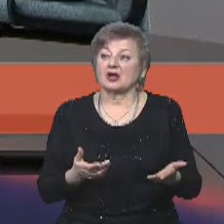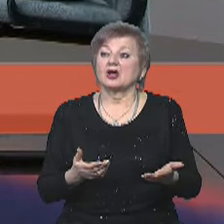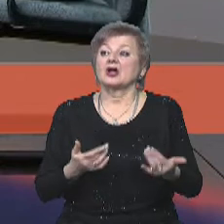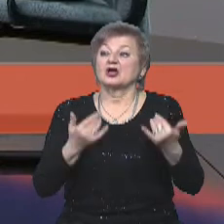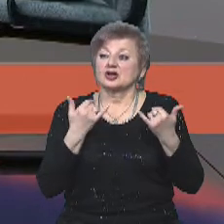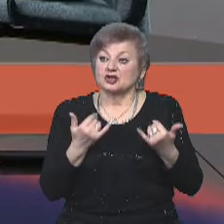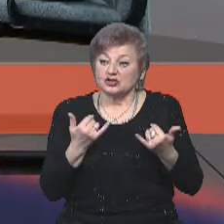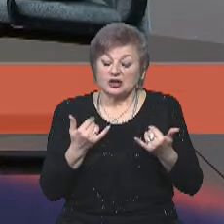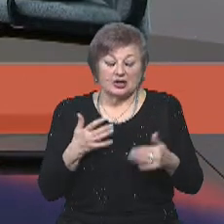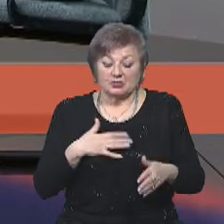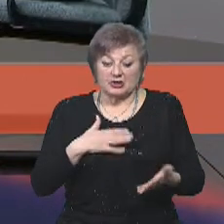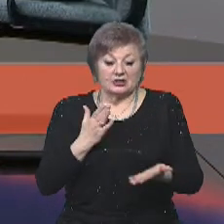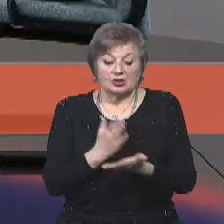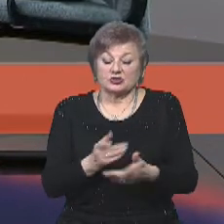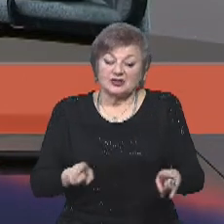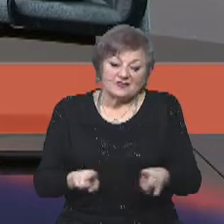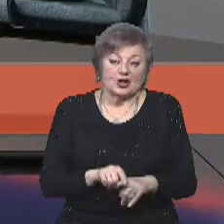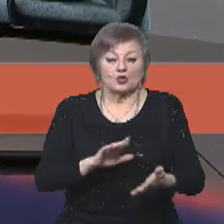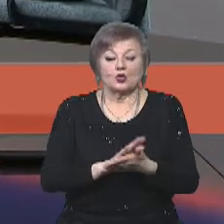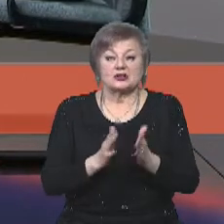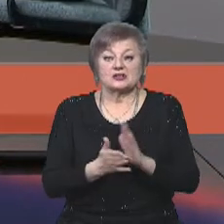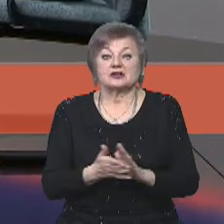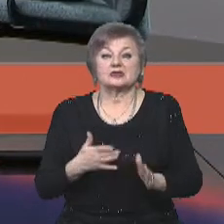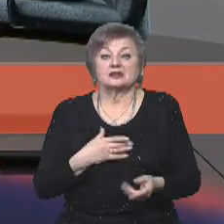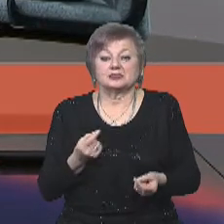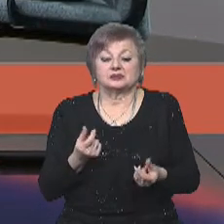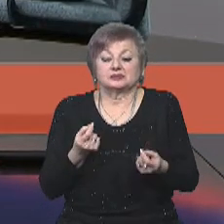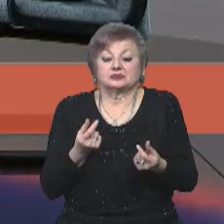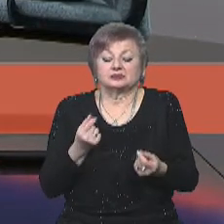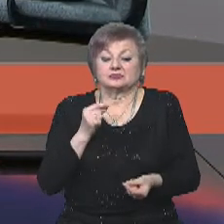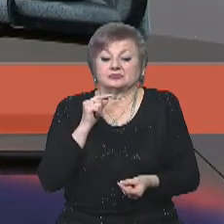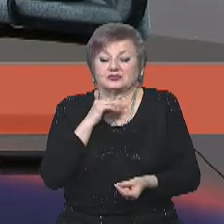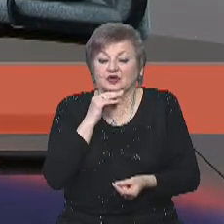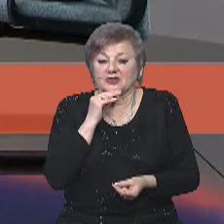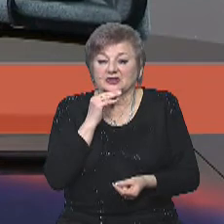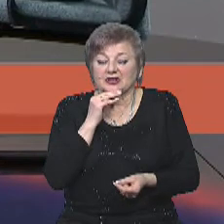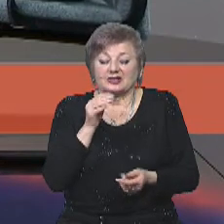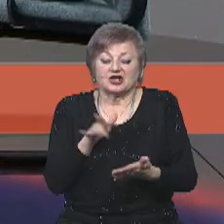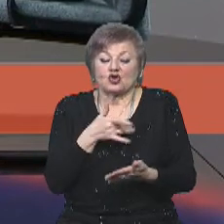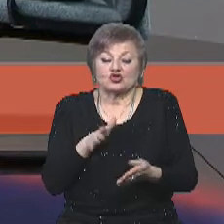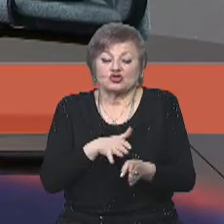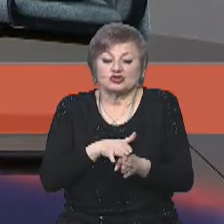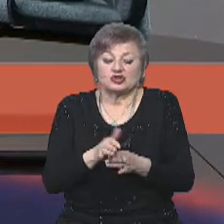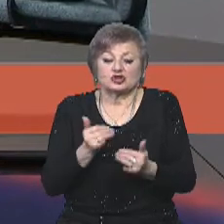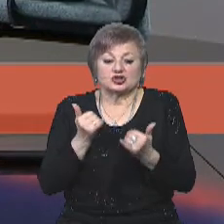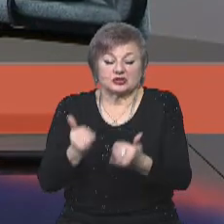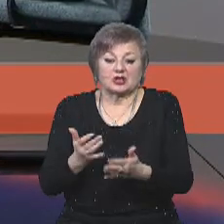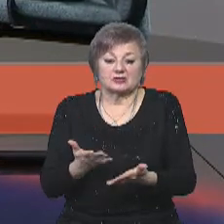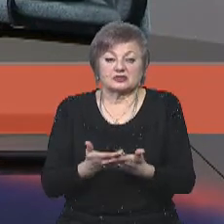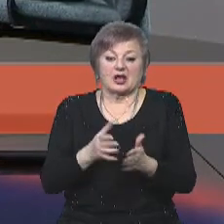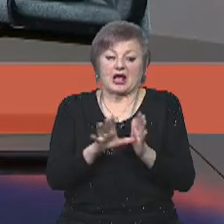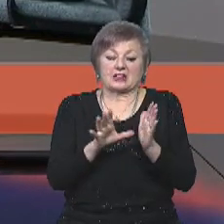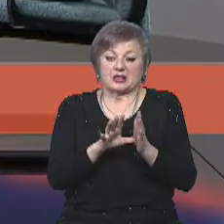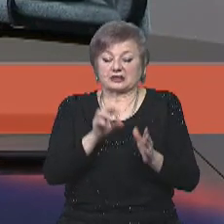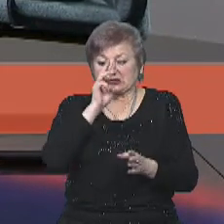концерн знаходиться в такой ситуации, что нам еле-еле хватает, чтобы рассчитаться за воду и за электроэнергию. Бюджет помогает нам